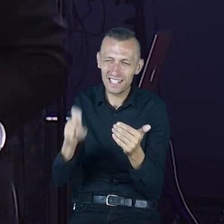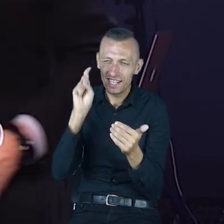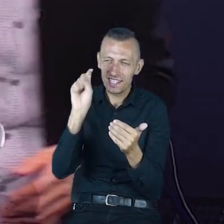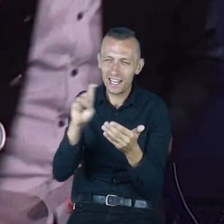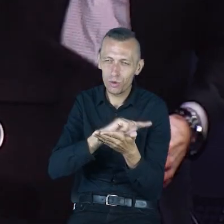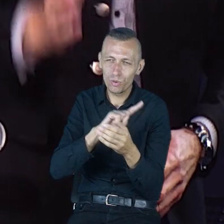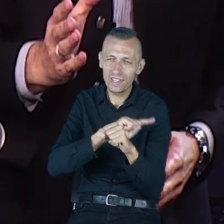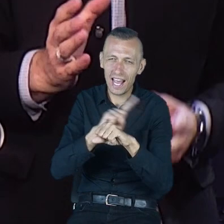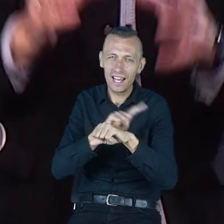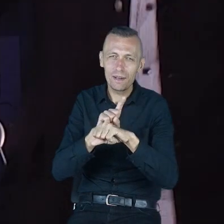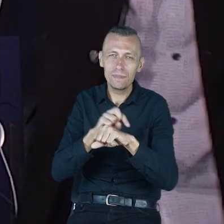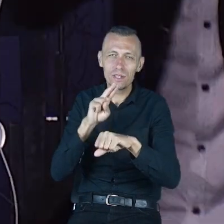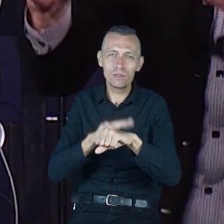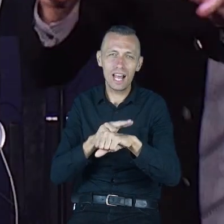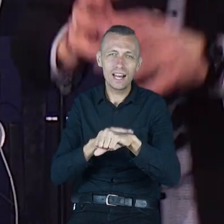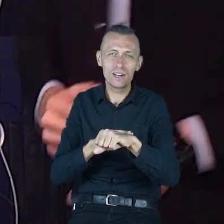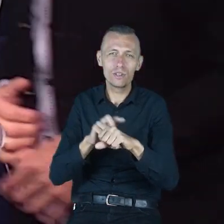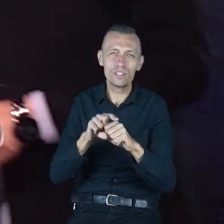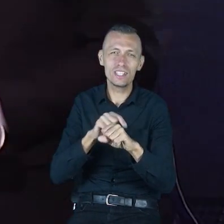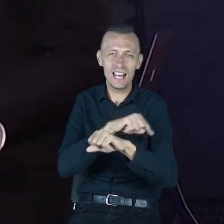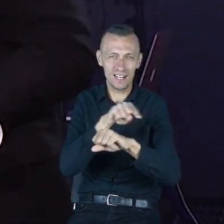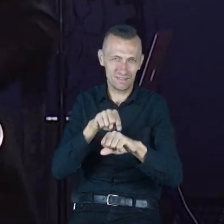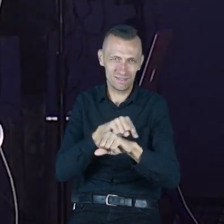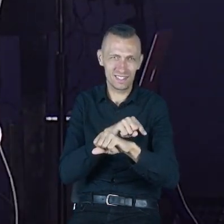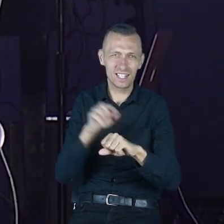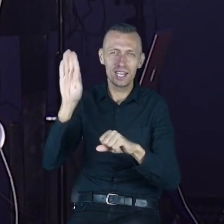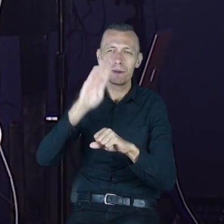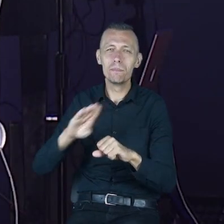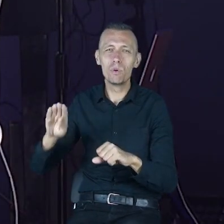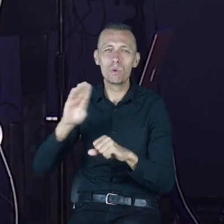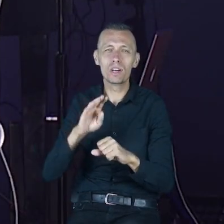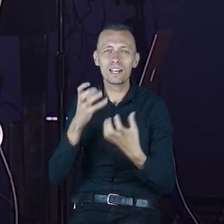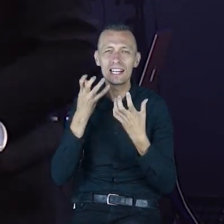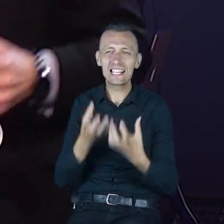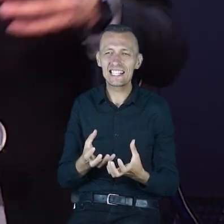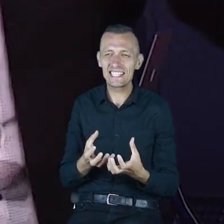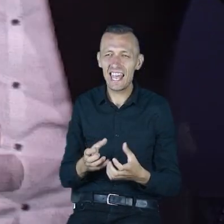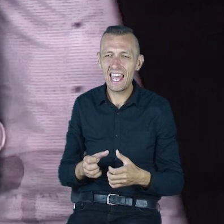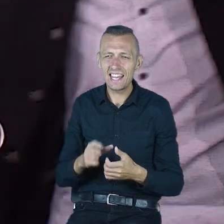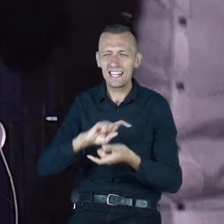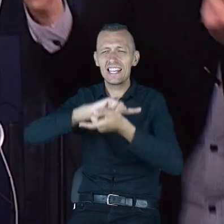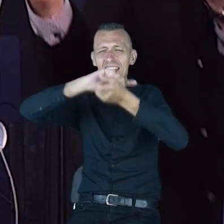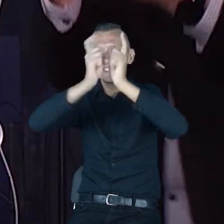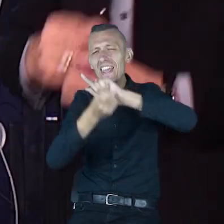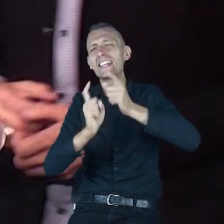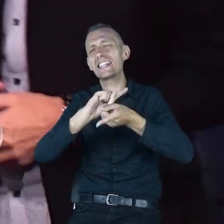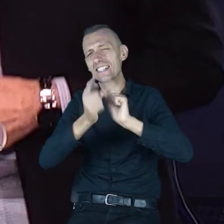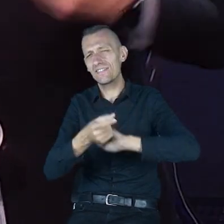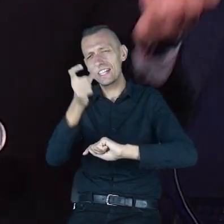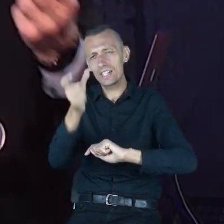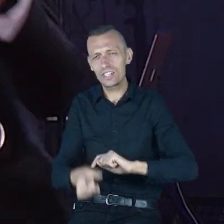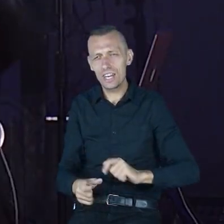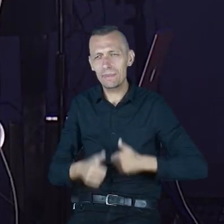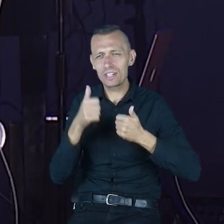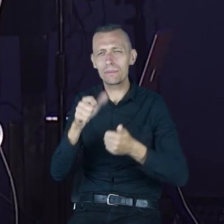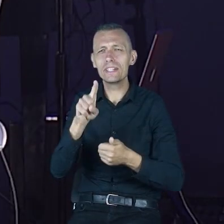godzina. Bóg będzie wpychał swoją parę, aby Ciebie upodabniać do swojego Syna.